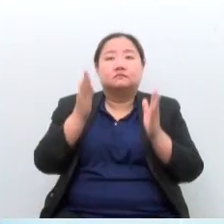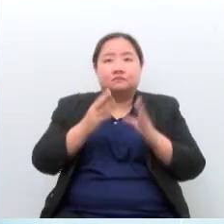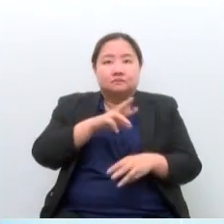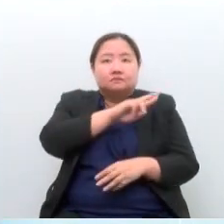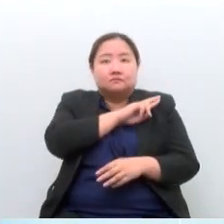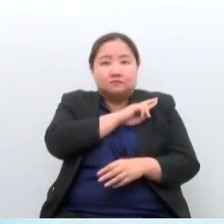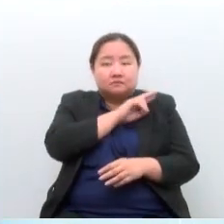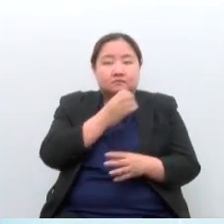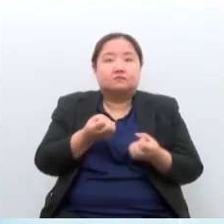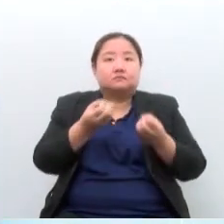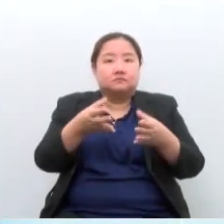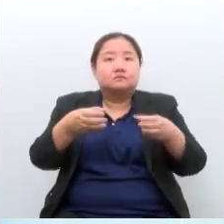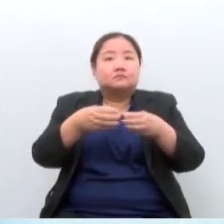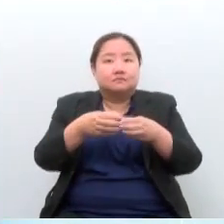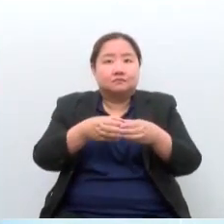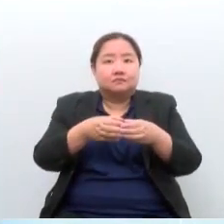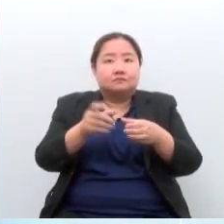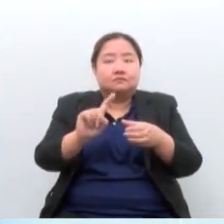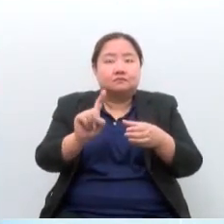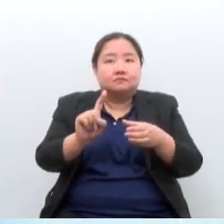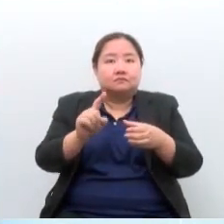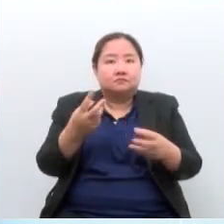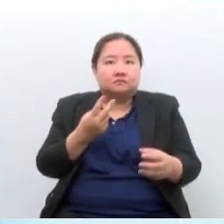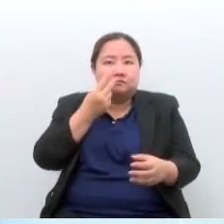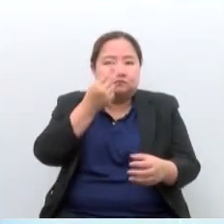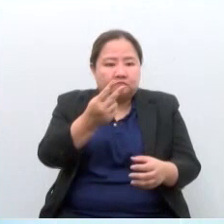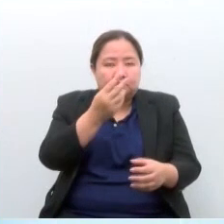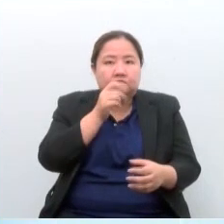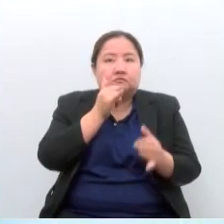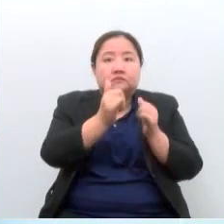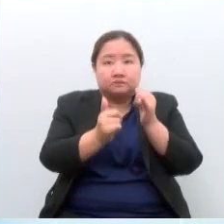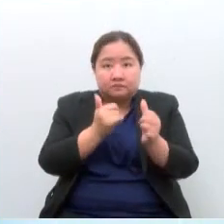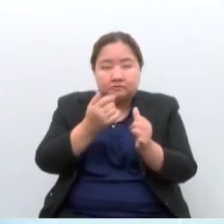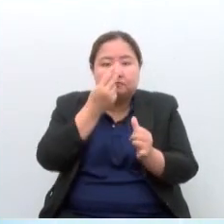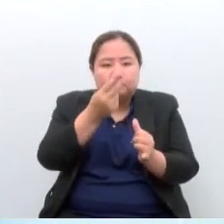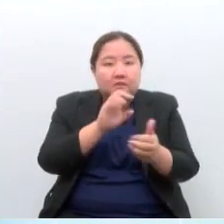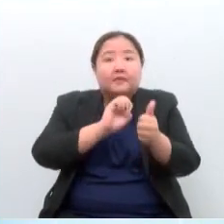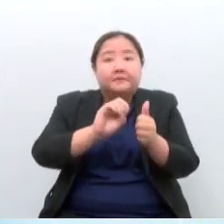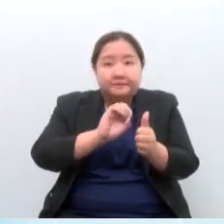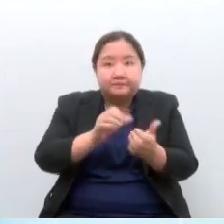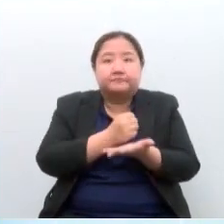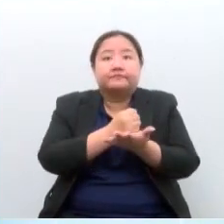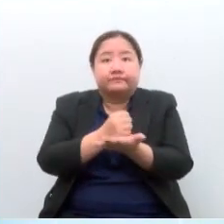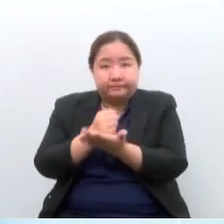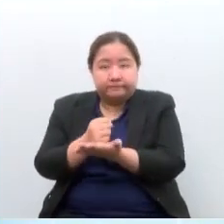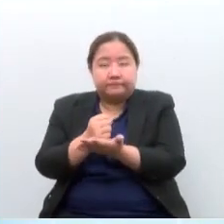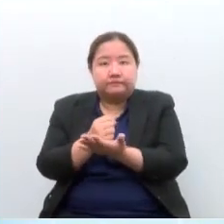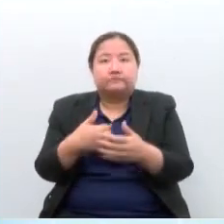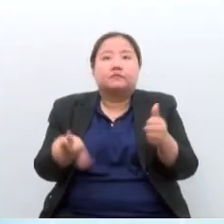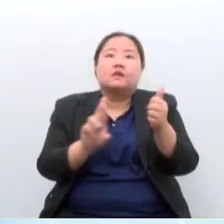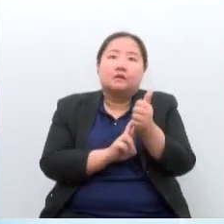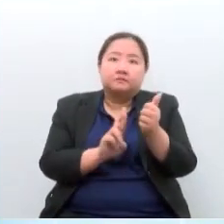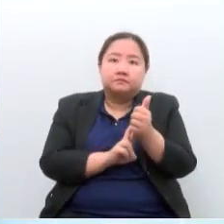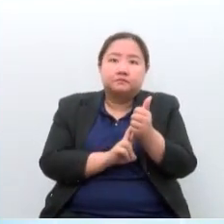ส่งทีมเอ่อิ่งทีมเนี่ยเข้าไปดูหน้างานแล้วก็ไปช่วยเหลือแนะนำนะครับส่วนกรณีที่ 4ที่ท่านรองเลขา